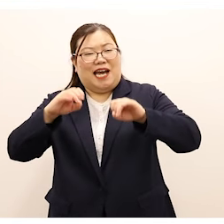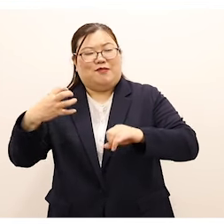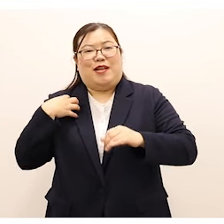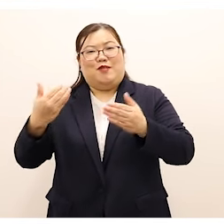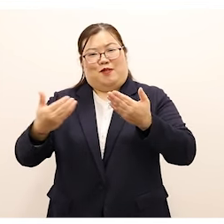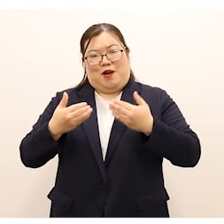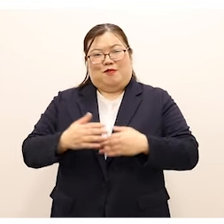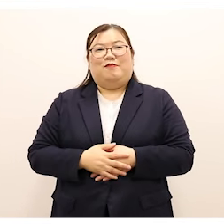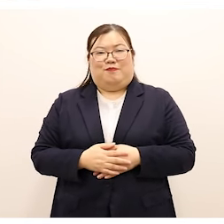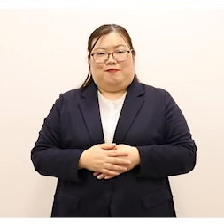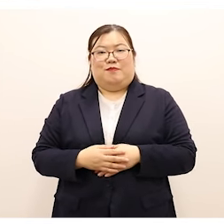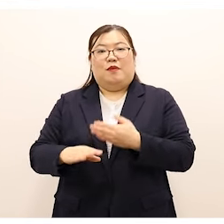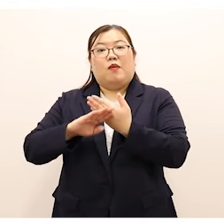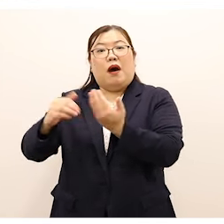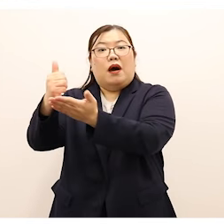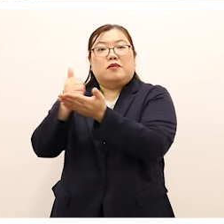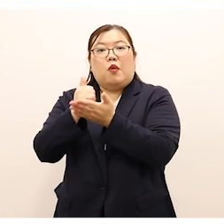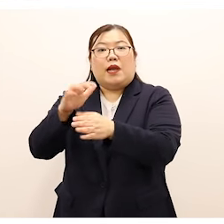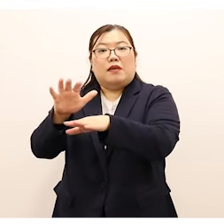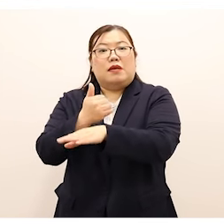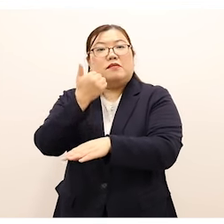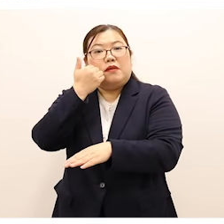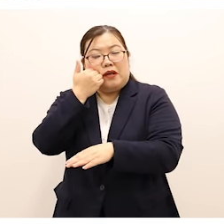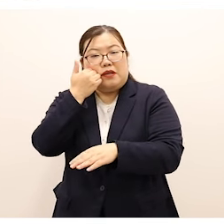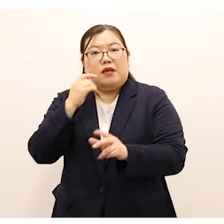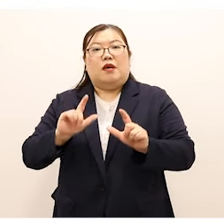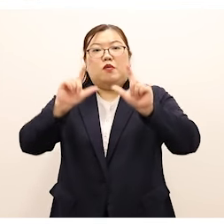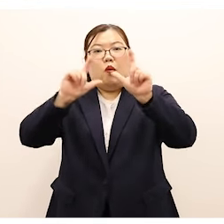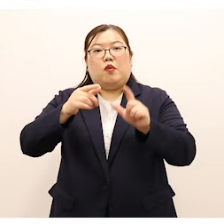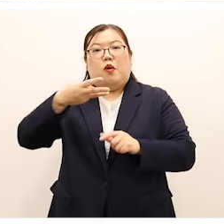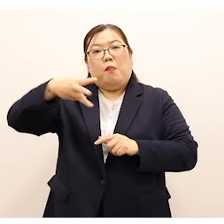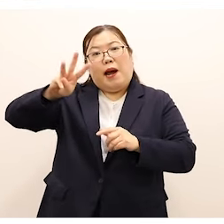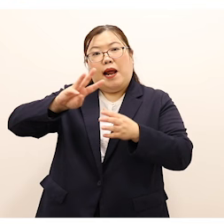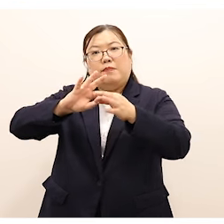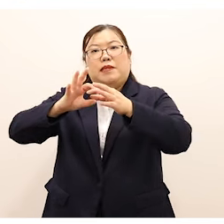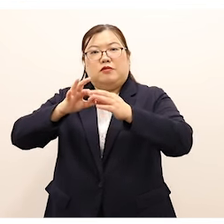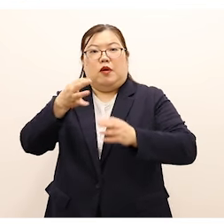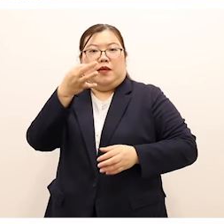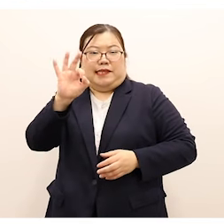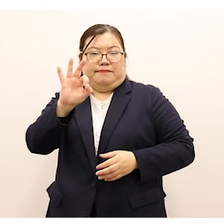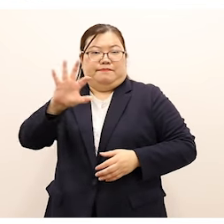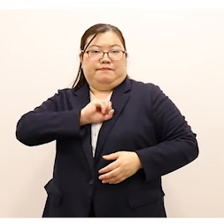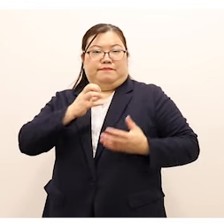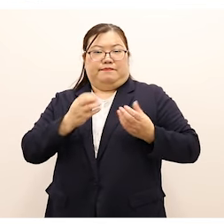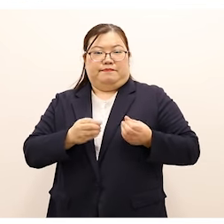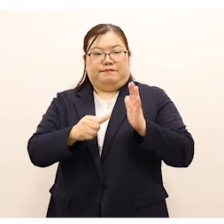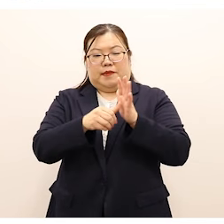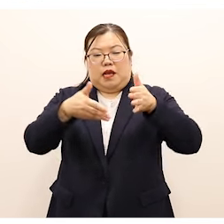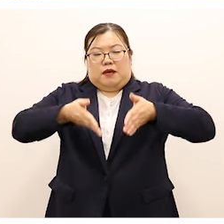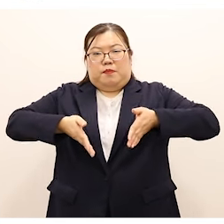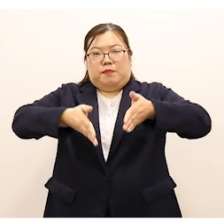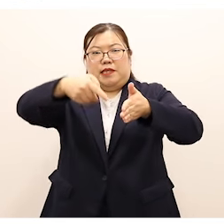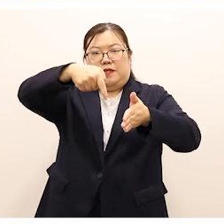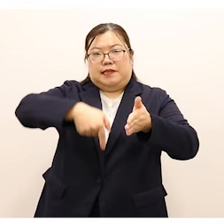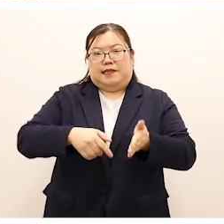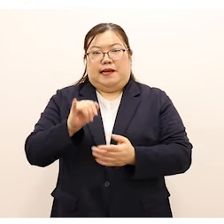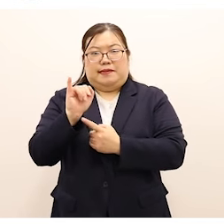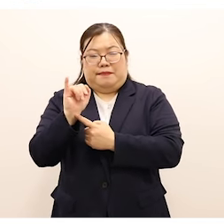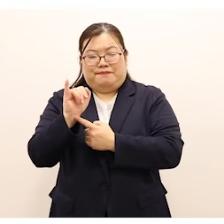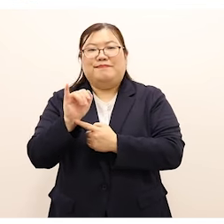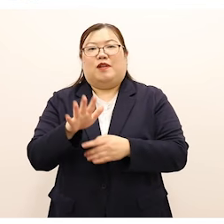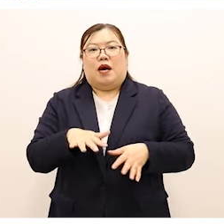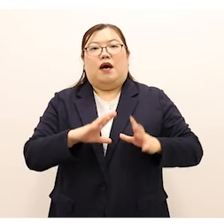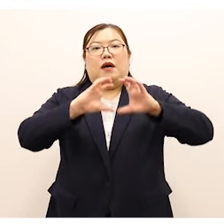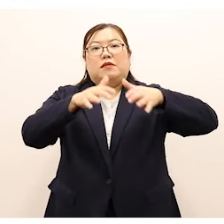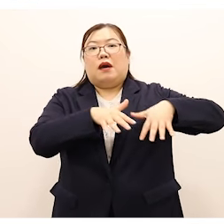招待選手として東京パラリンピック天幕金メダリストの道下美里さんや世界陸上などで